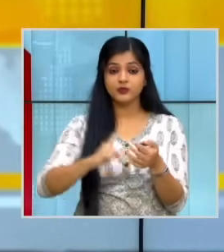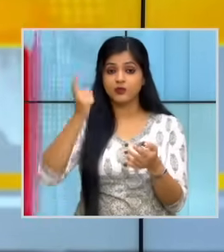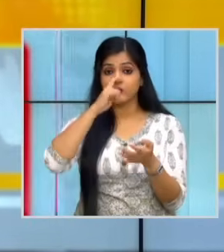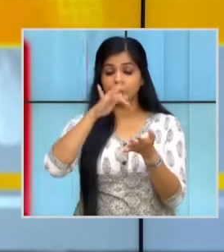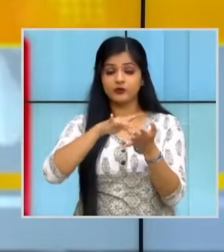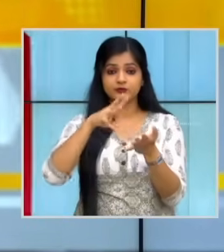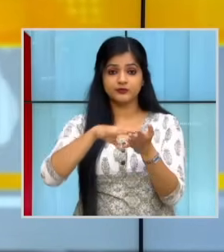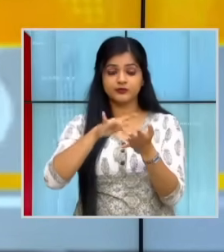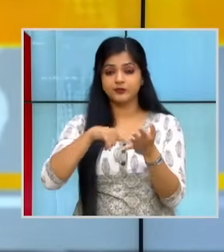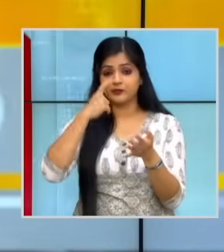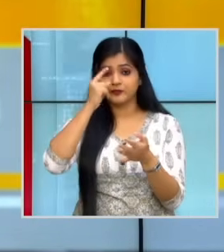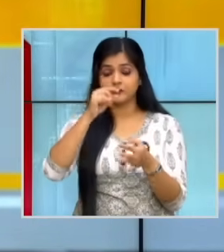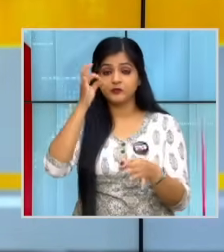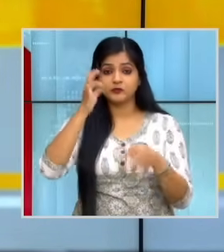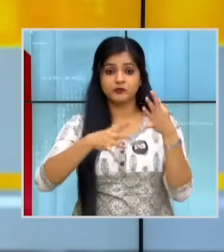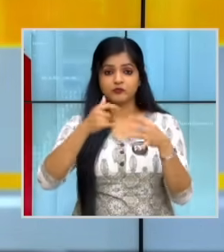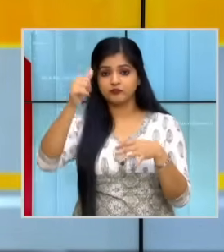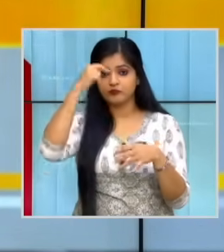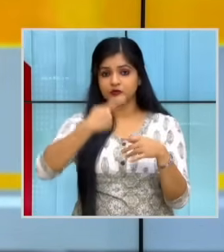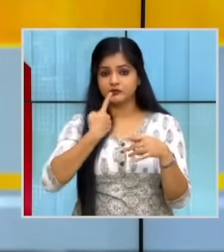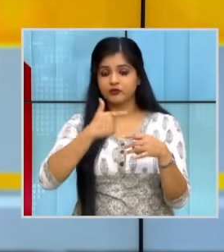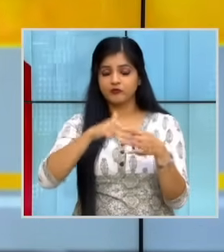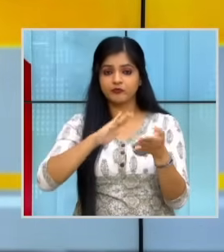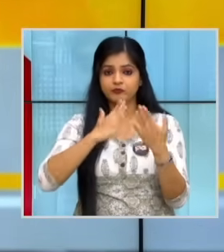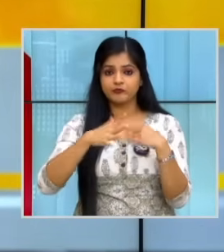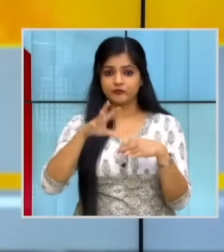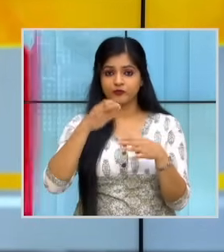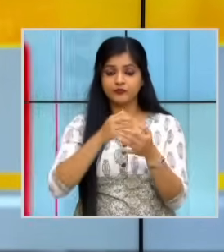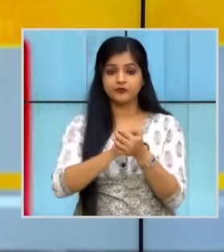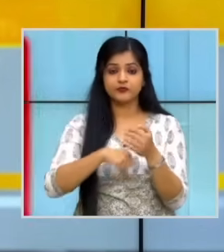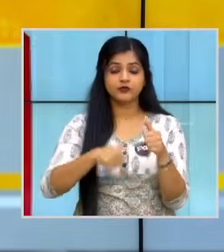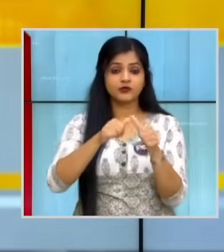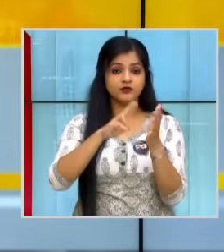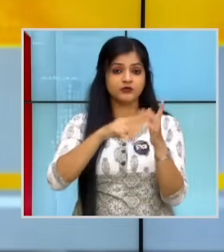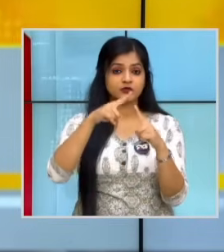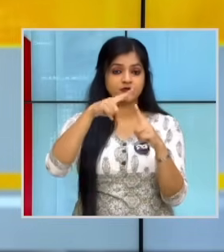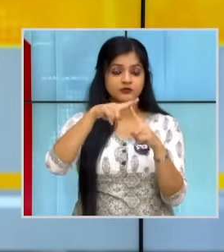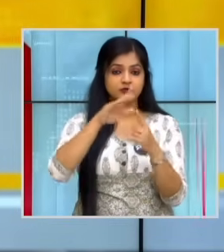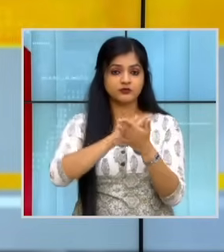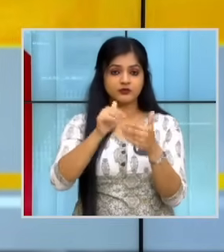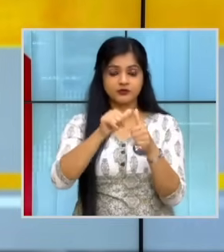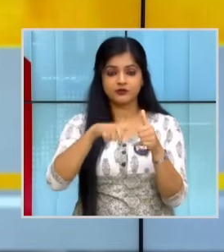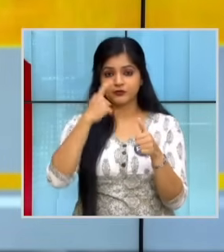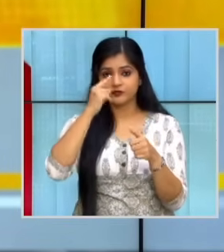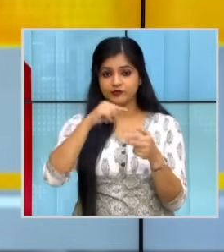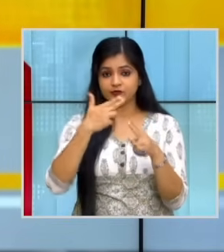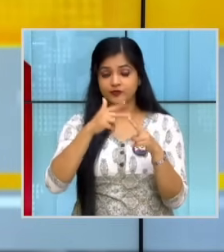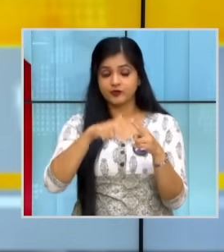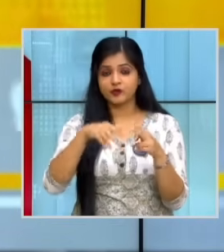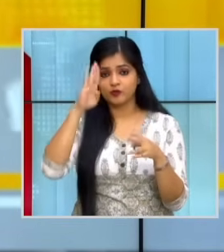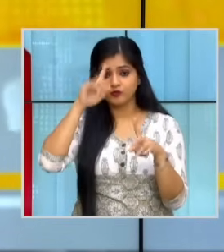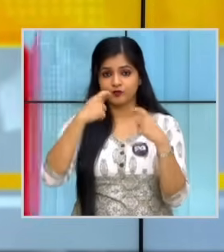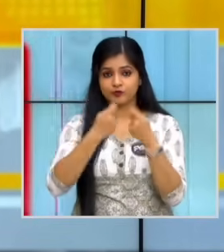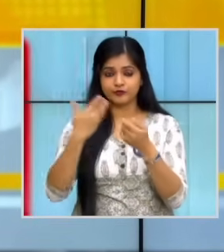കോഴിക്കോട് മടവൂരിൽ യുവതിയെ തീ കൊളുത്തി മരിച്ച നിലയിൽ കണ്ടെത്തി. ആറാമ്പ്രം പുള്ളിക്കോത്ത് അനിതയാണ് മരിച്ചത്. കുന്നമംഗലം പോലീസ് സ്ഥലത്തെത്തി ഇൻക്വസ്റ്റ്